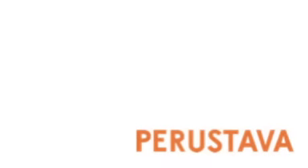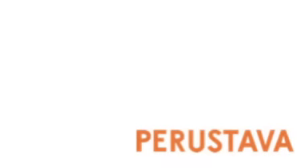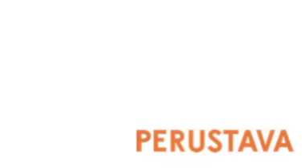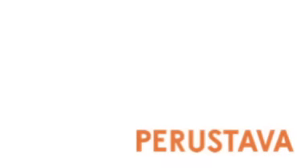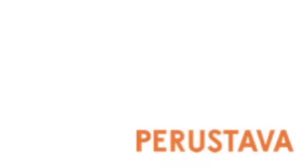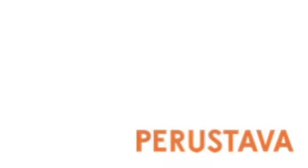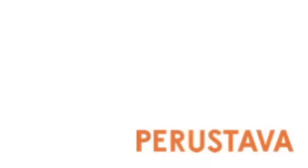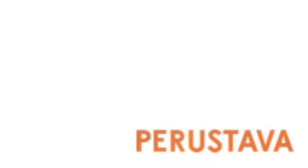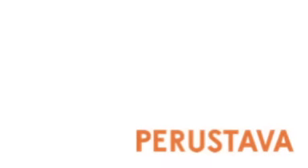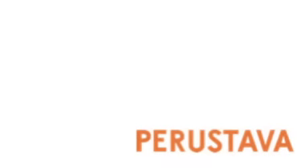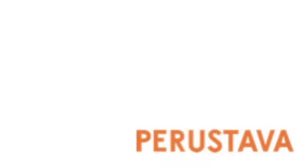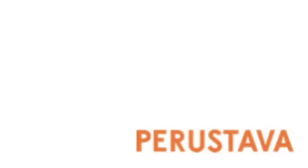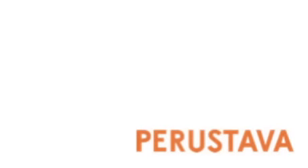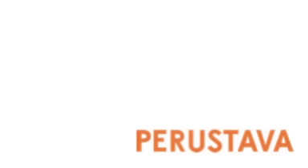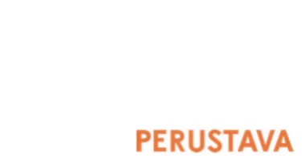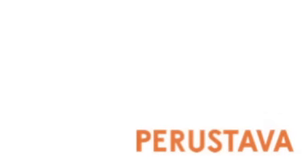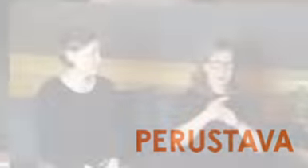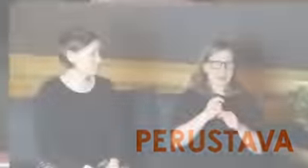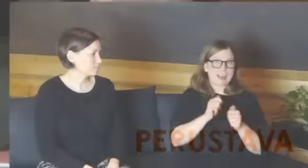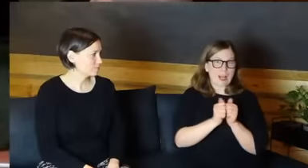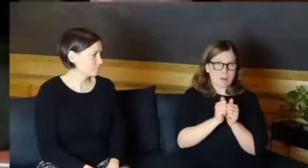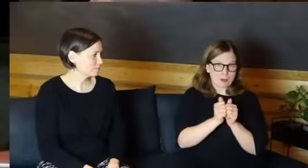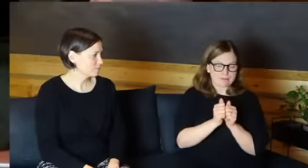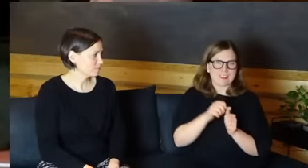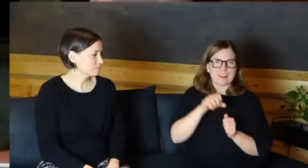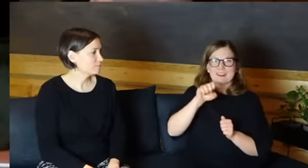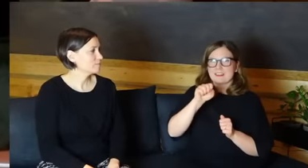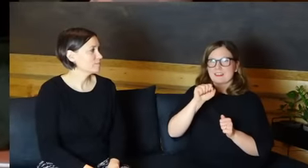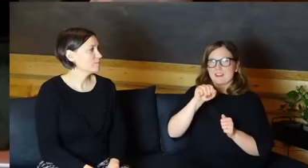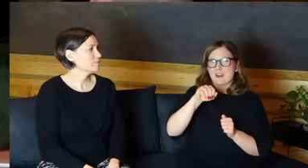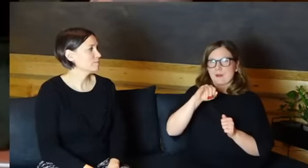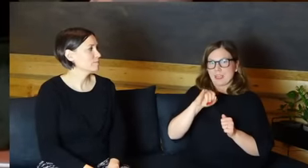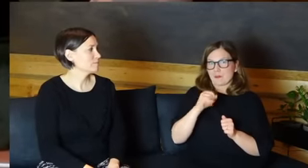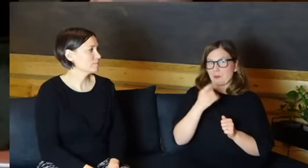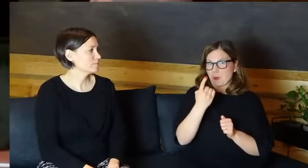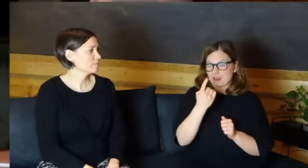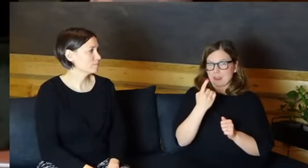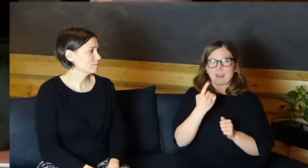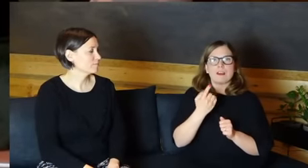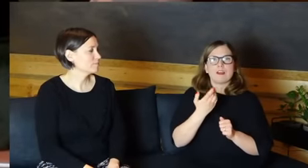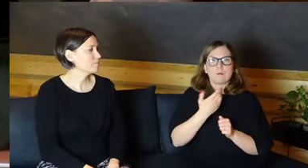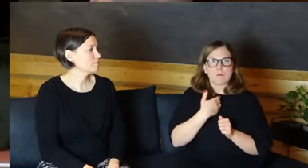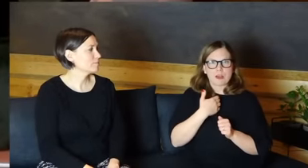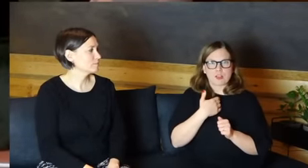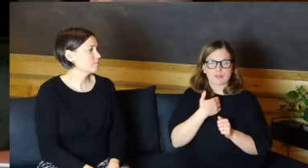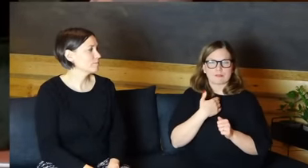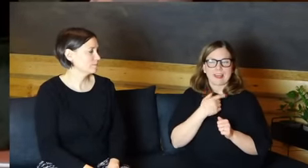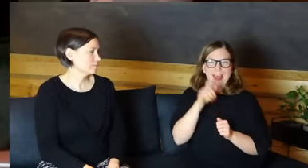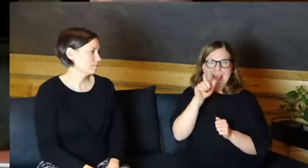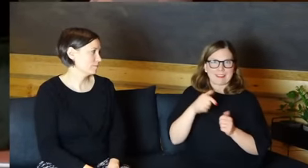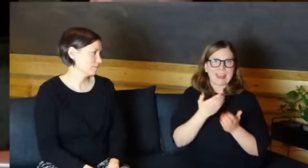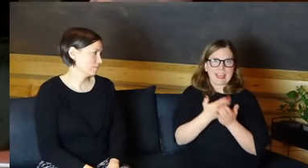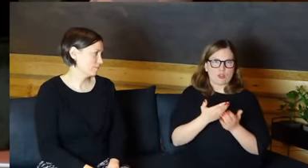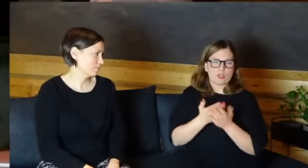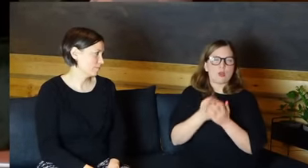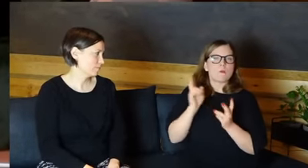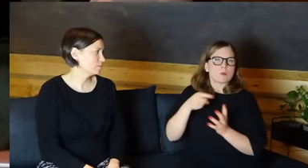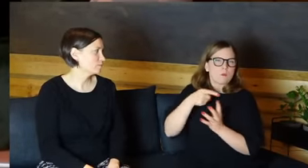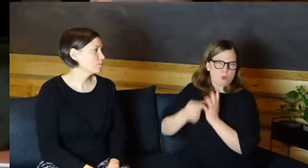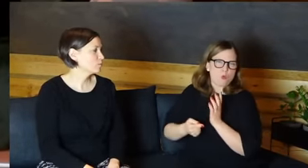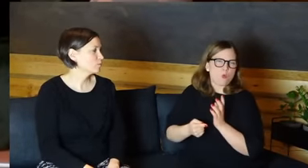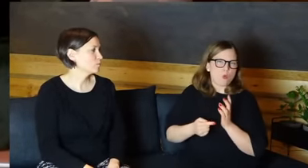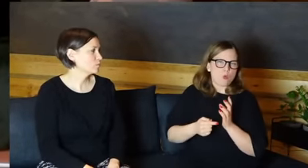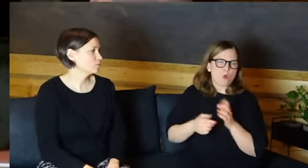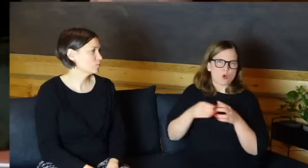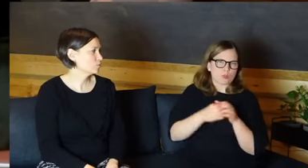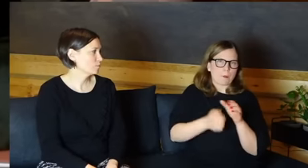päälliköitä mukaan tähän juttuun ja Sami oli yksi jolle tuli aika paljon näitä ehdotuksia. Myös muillekin yksikön päälliköille tuli